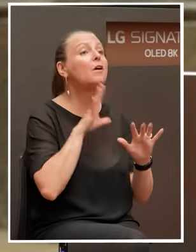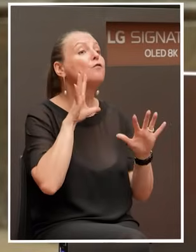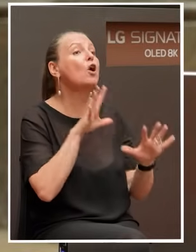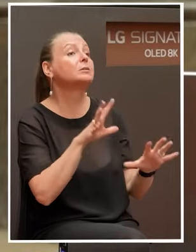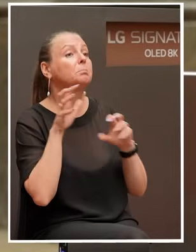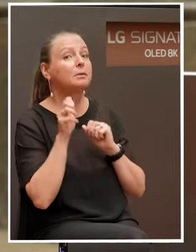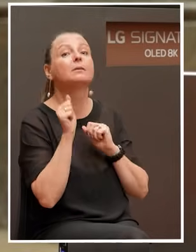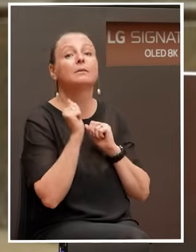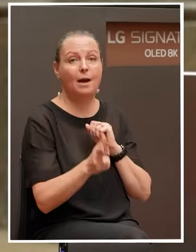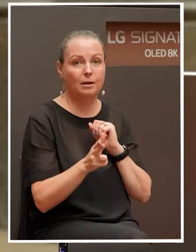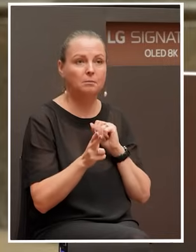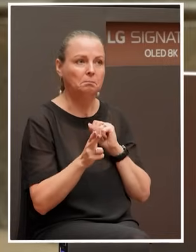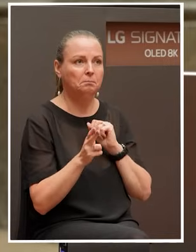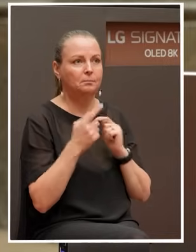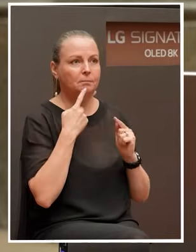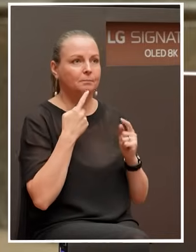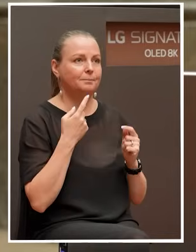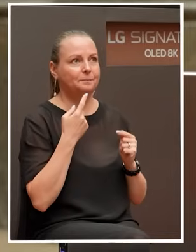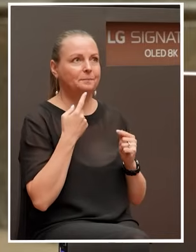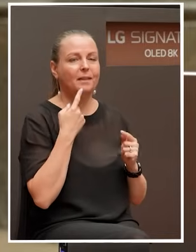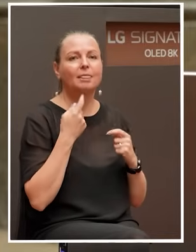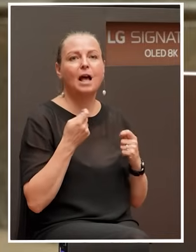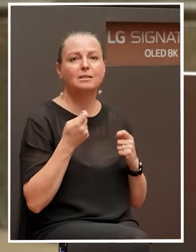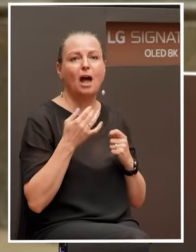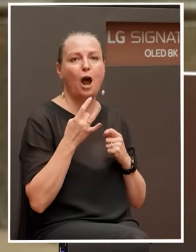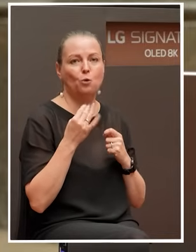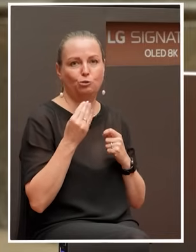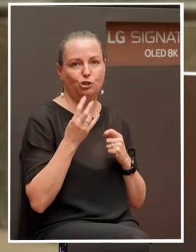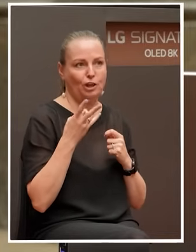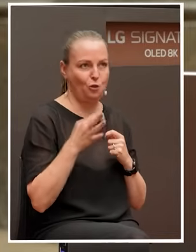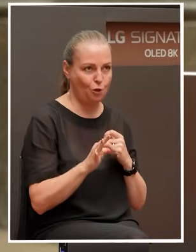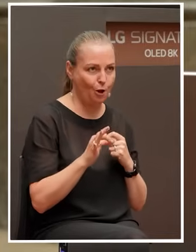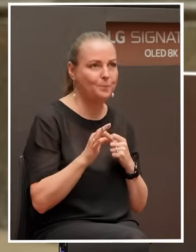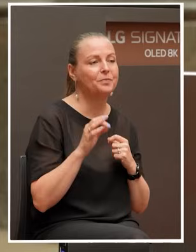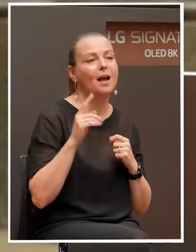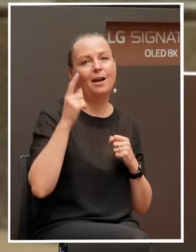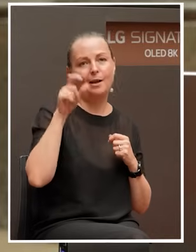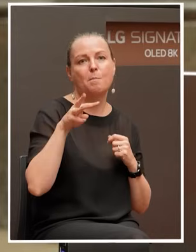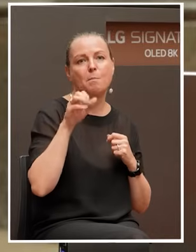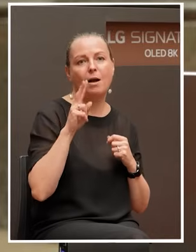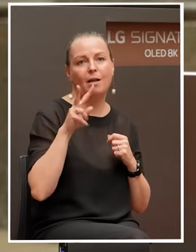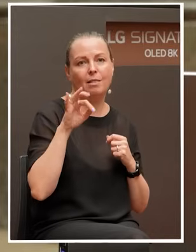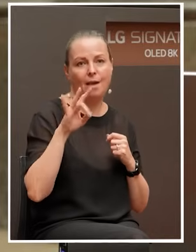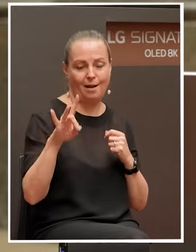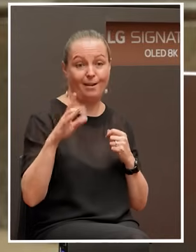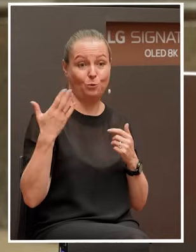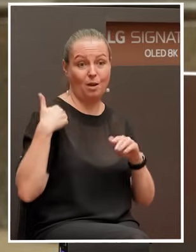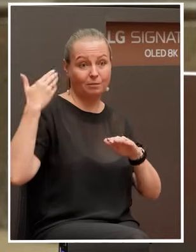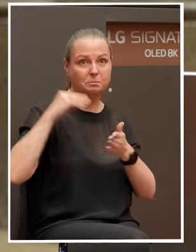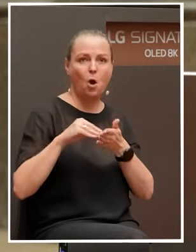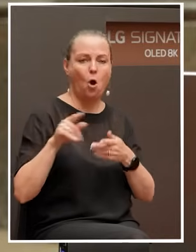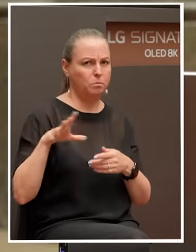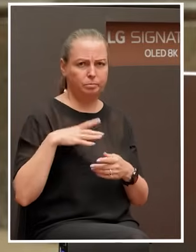восприняты настороженно символистскими литераторами. Тот же самый Маклер, которого я цитировал, был очень